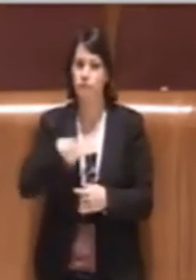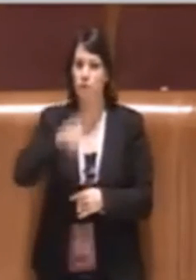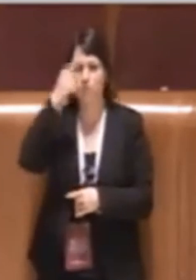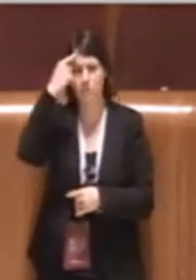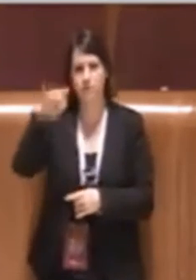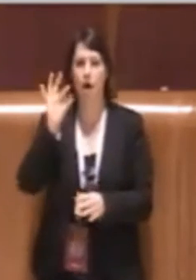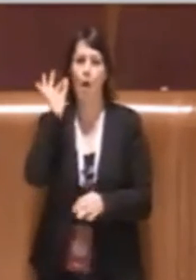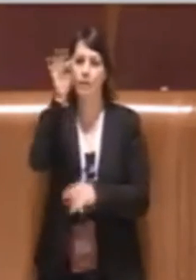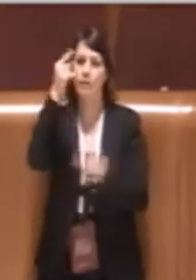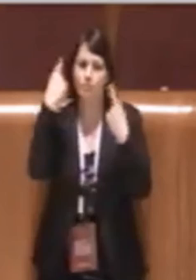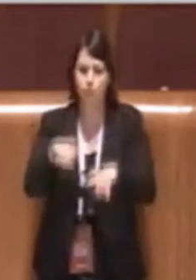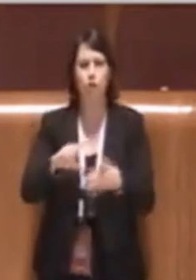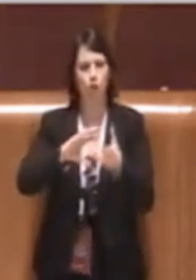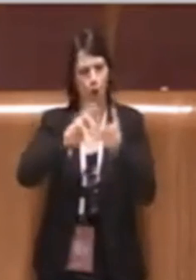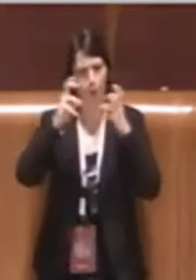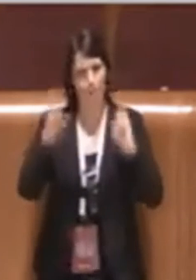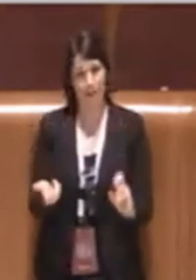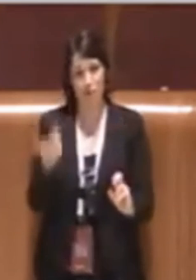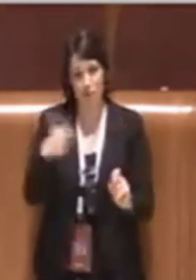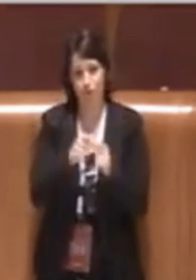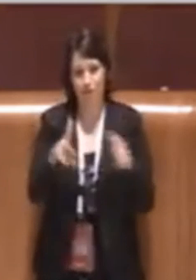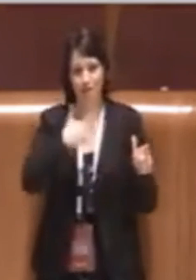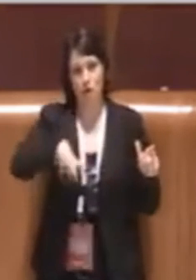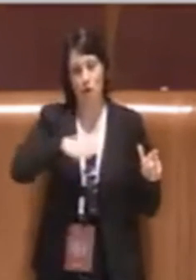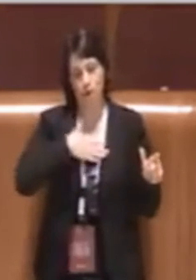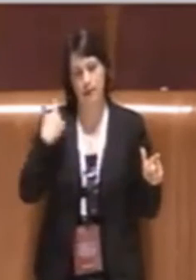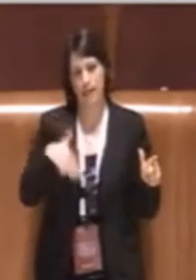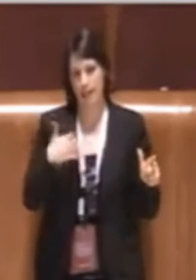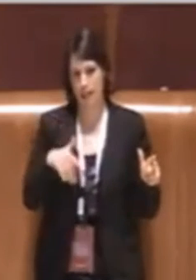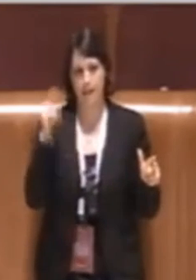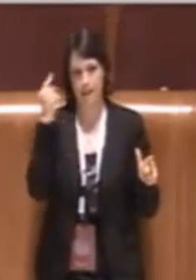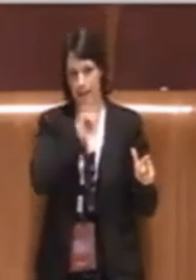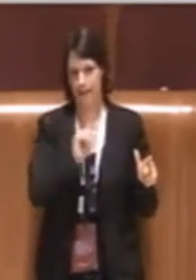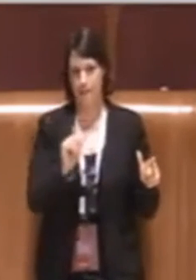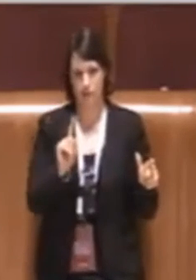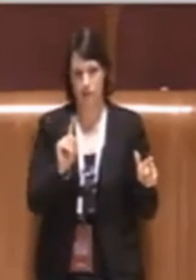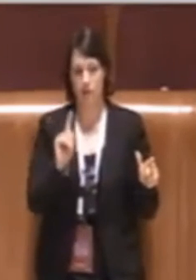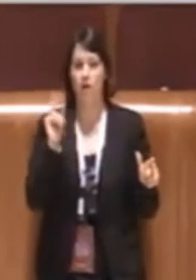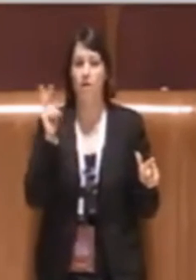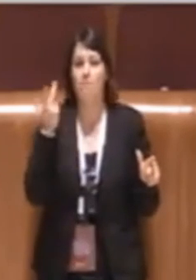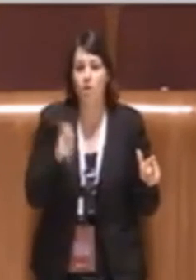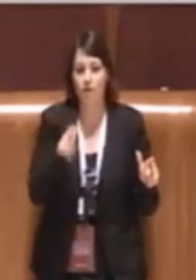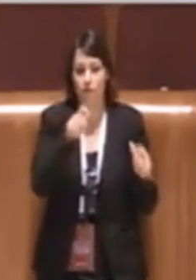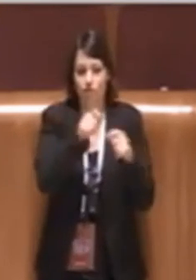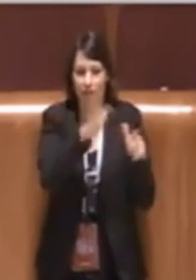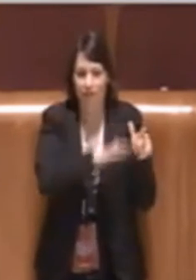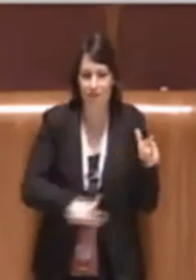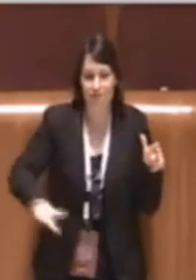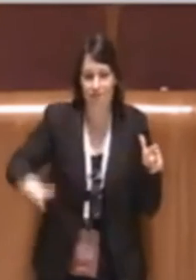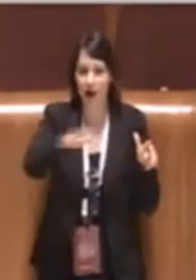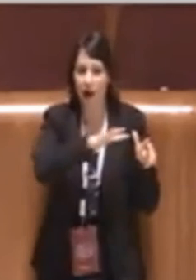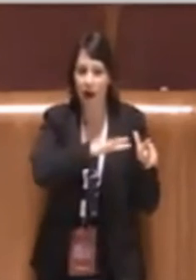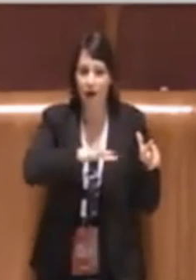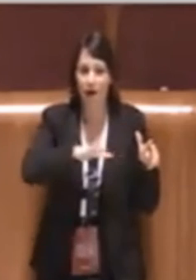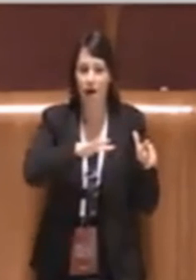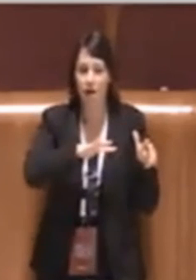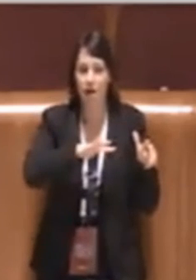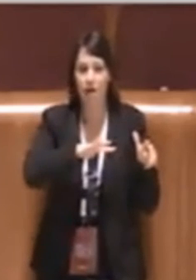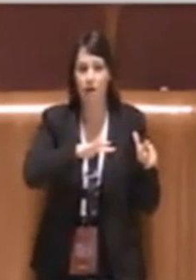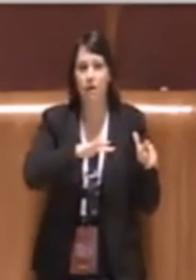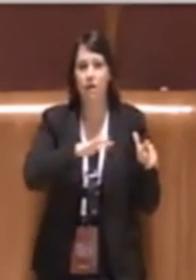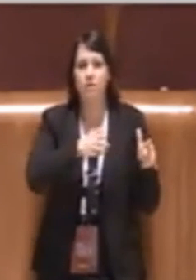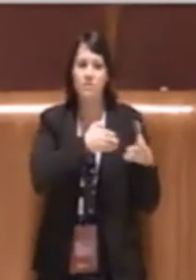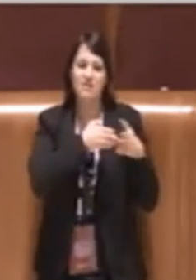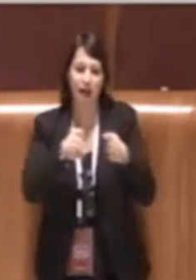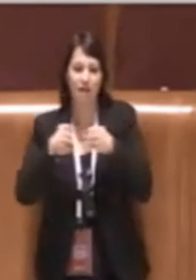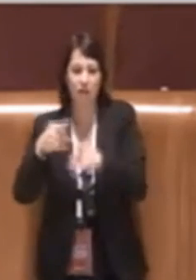complesso in una città come la nostra la quale per sua conformazione e purtroppo a causa di scelte sbagliate del